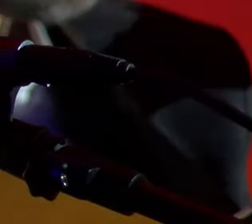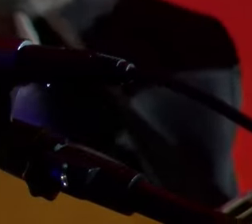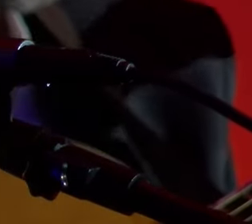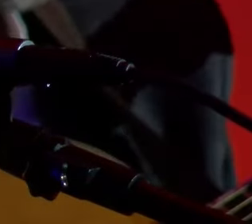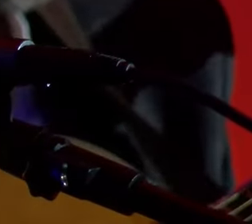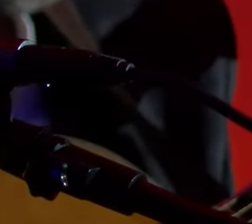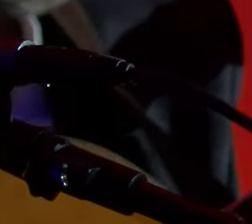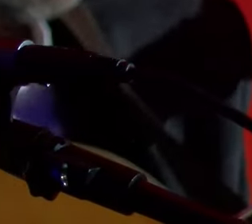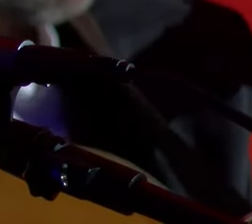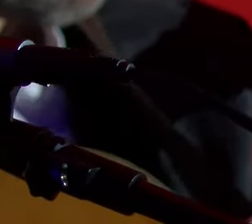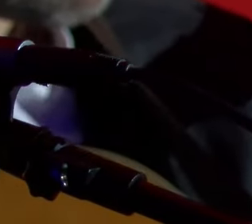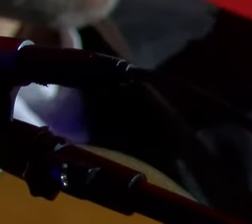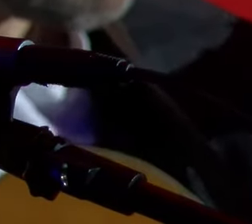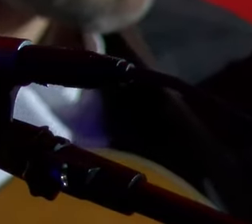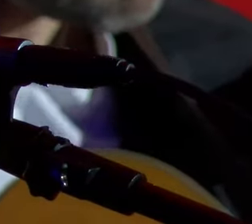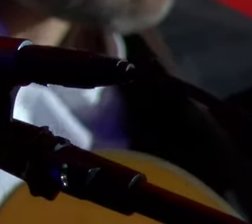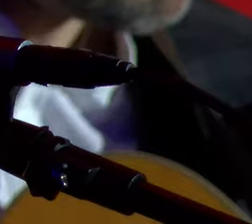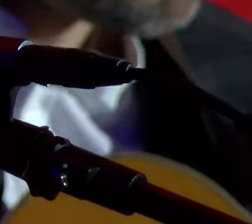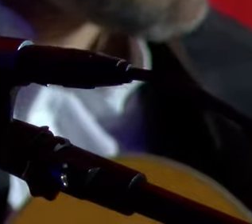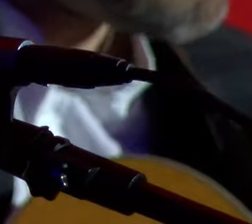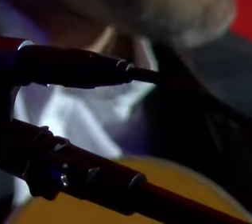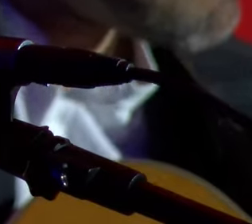rozmaite dawa,